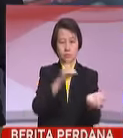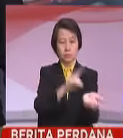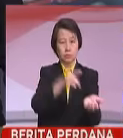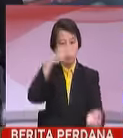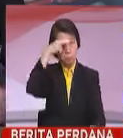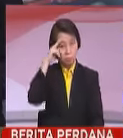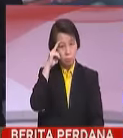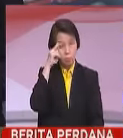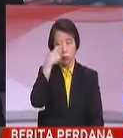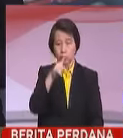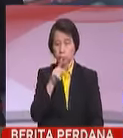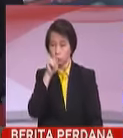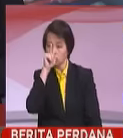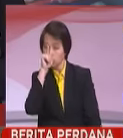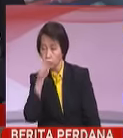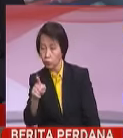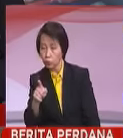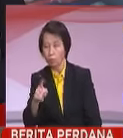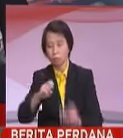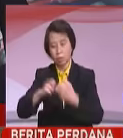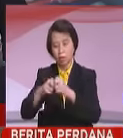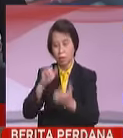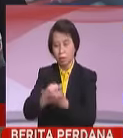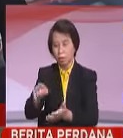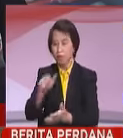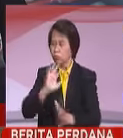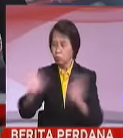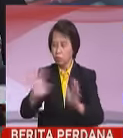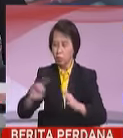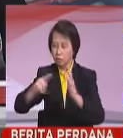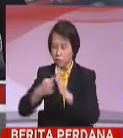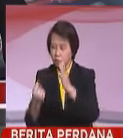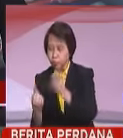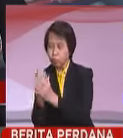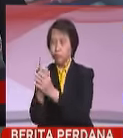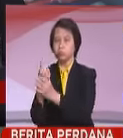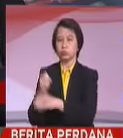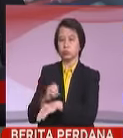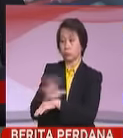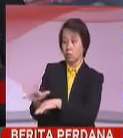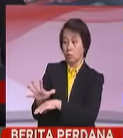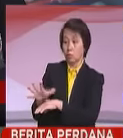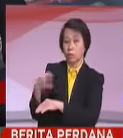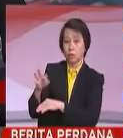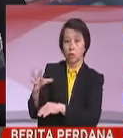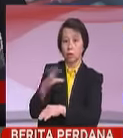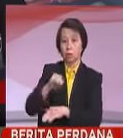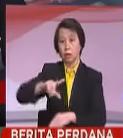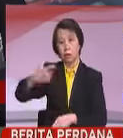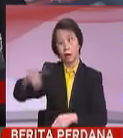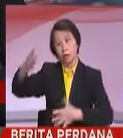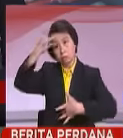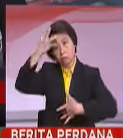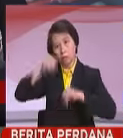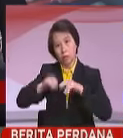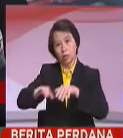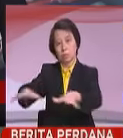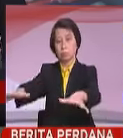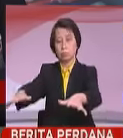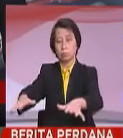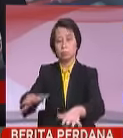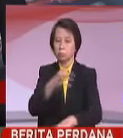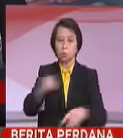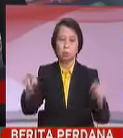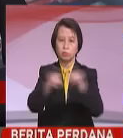Abdullah, ia bagi memastikan isu itu tidak menjadi punca penularan jangkitan COVID-19 dan lain-lain penyakit berjangkit. Ia